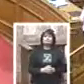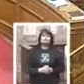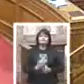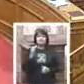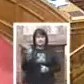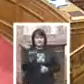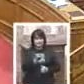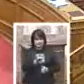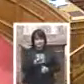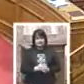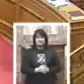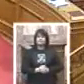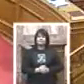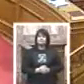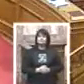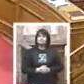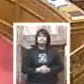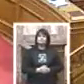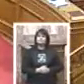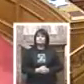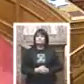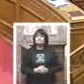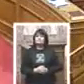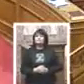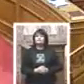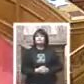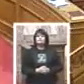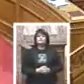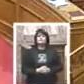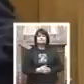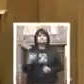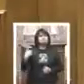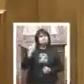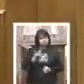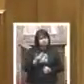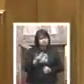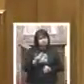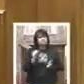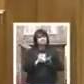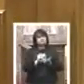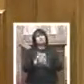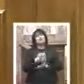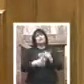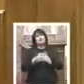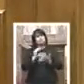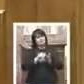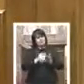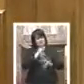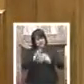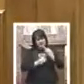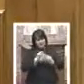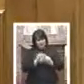συνάδελφοι, εδώ και αρκετό καιρό σε κάθε δημόσια τοποθέτησή μου δεν κουράζομαι να επαναλαμβάνω ότι σήμερα η